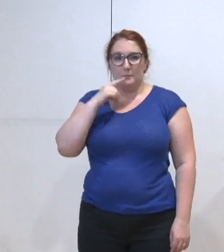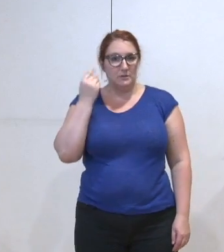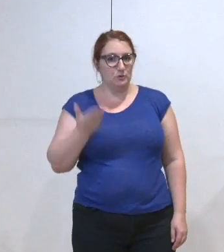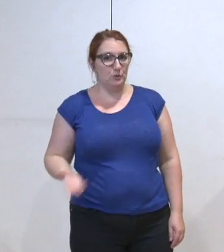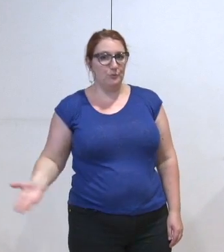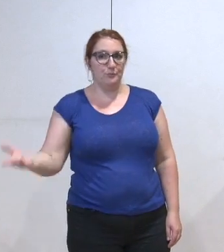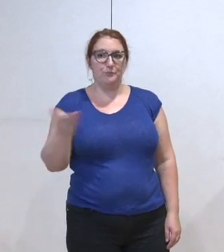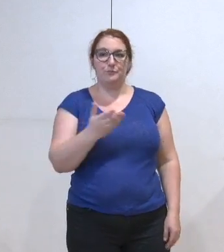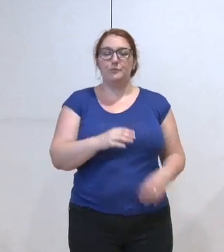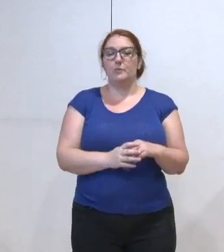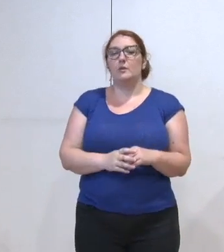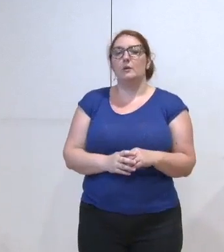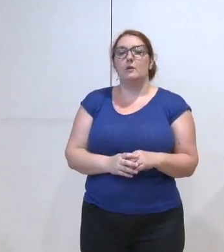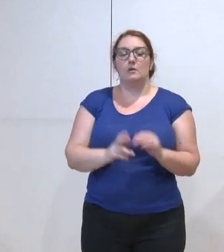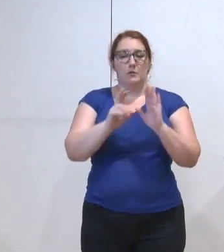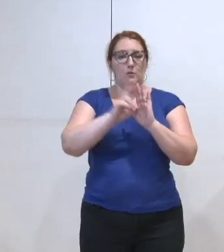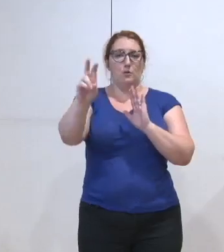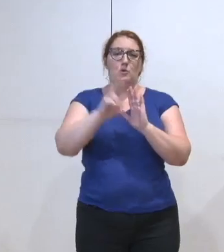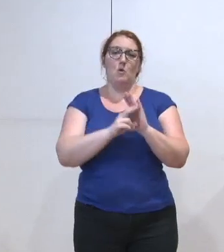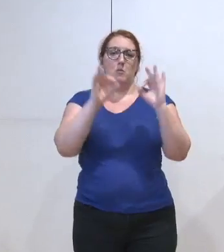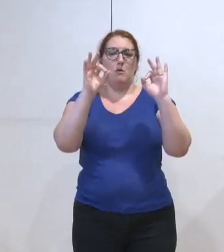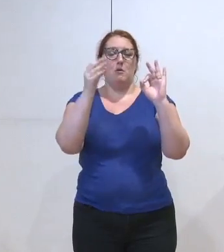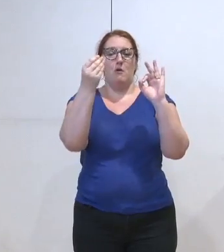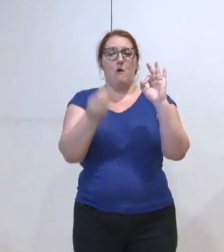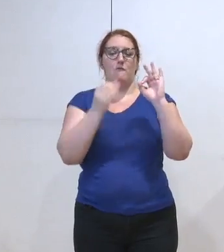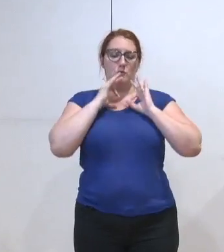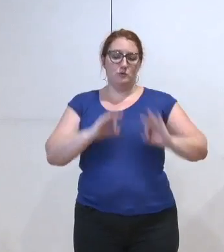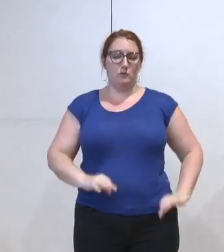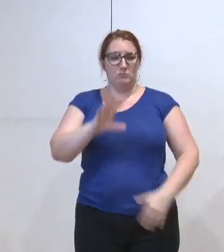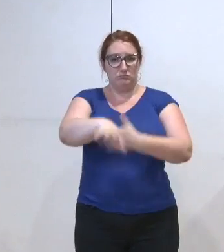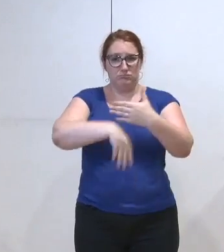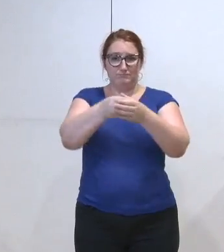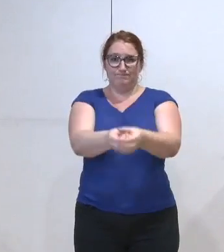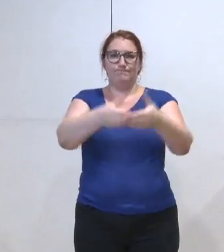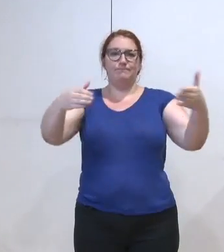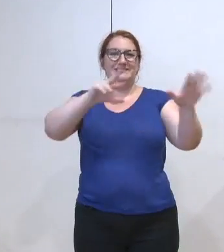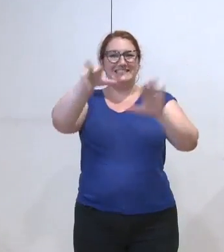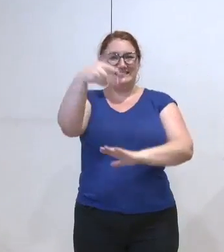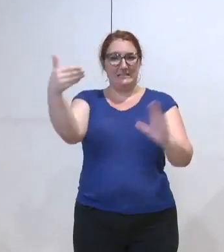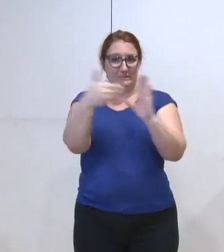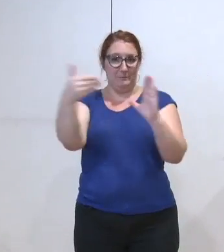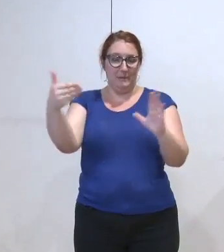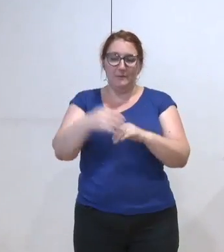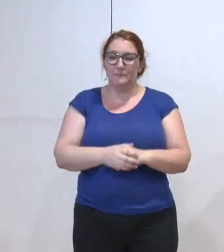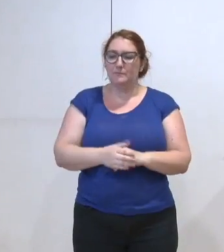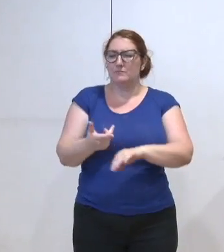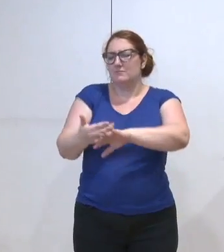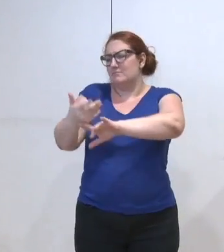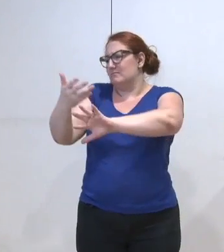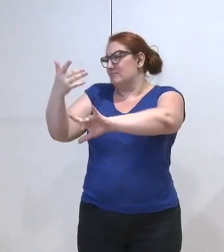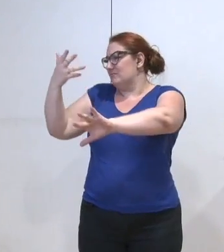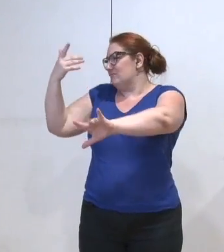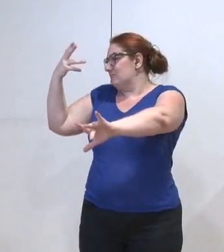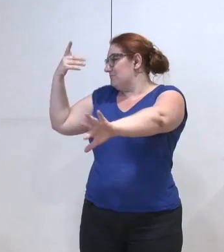13000 élèves scolarisé à Grenoble et devons faire face à l'important retard accumulé par le passé aussi bien